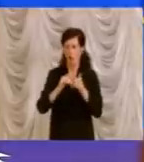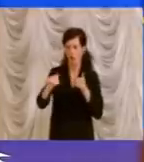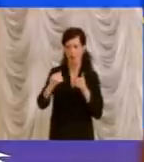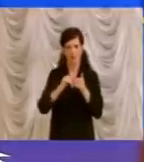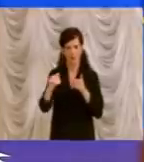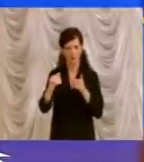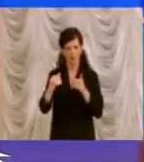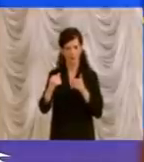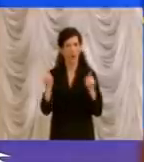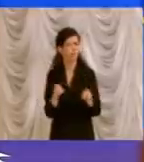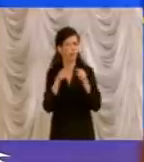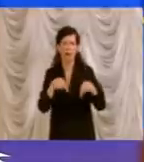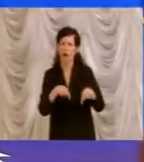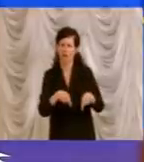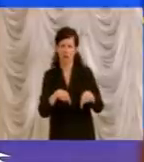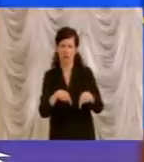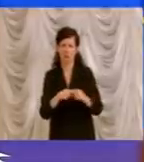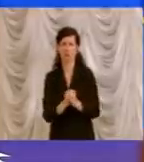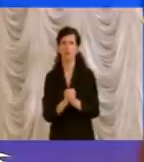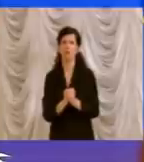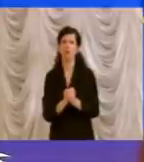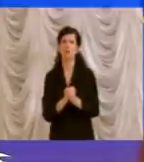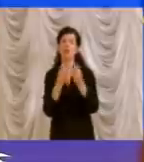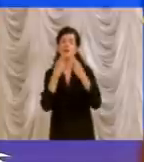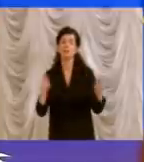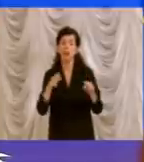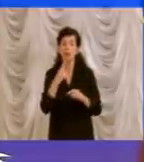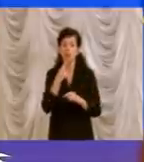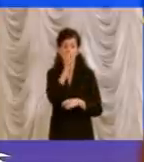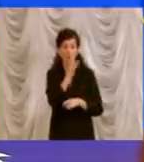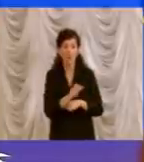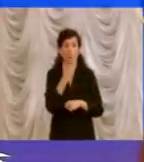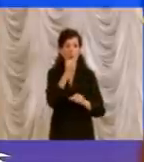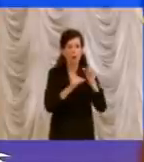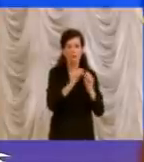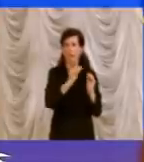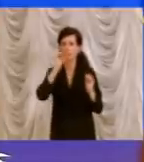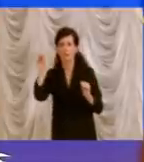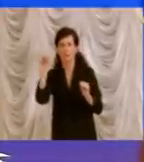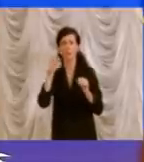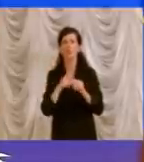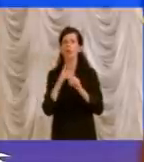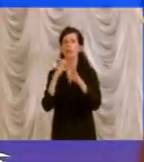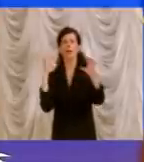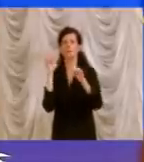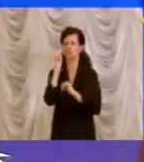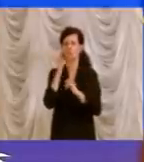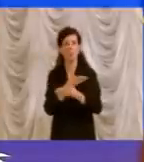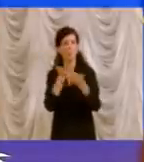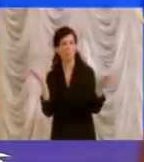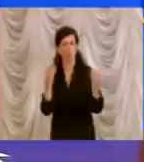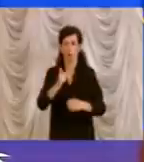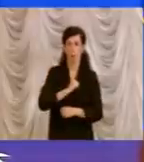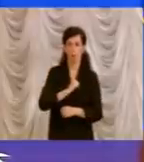come sono adesso quindi è fatto di vento a tutte le persone di trasferenza spostarsi con mezzi di trasporto pubblici o privati in